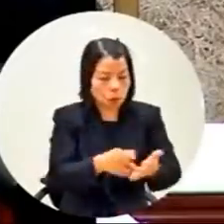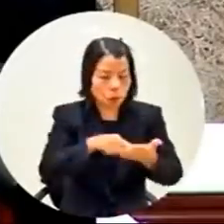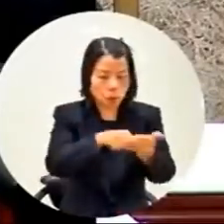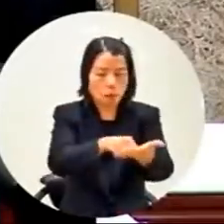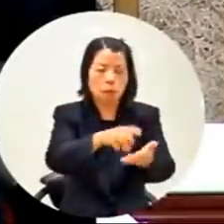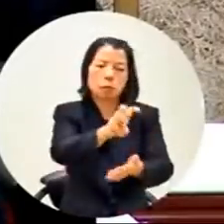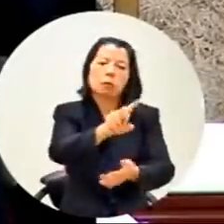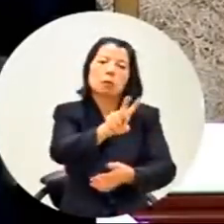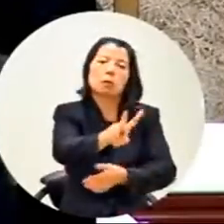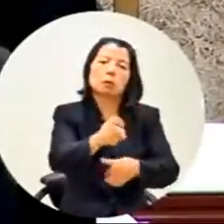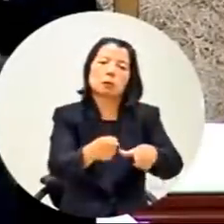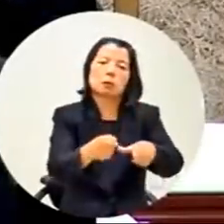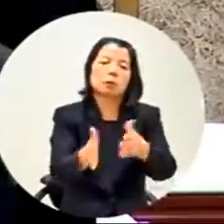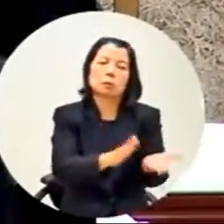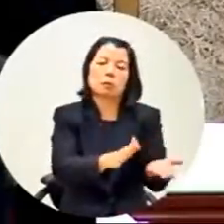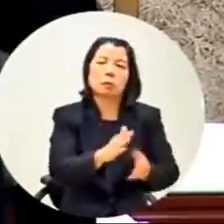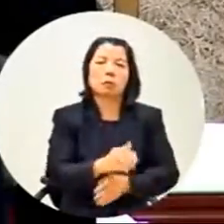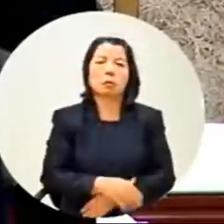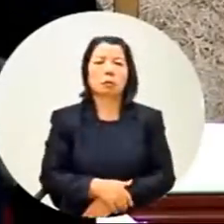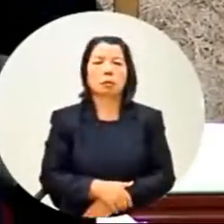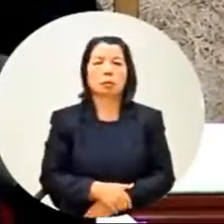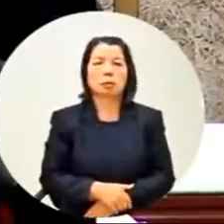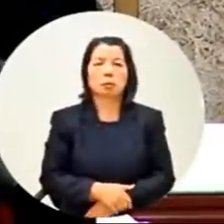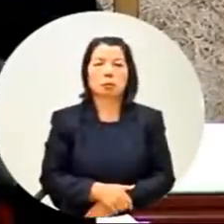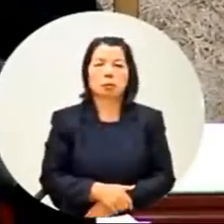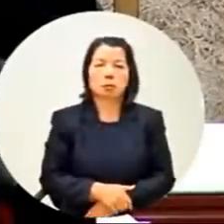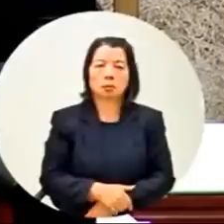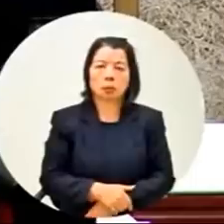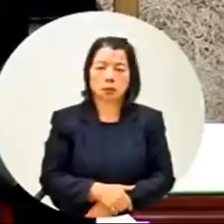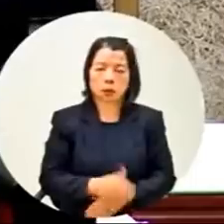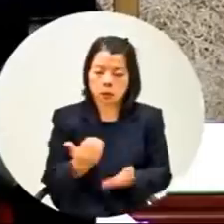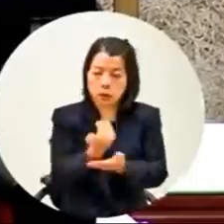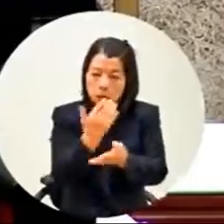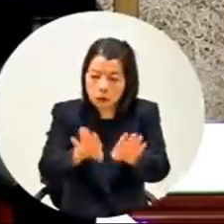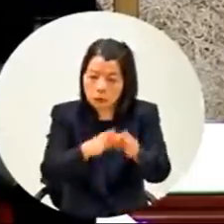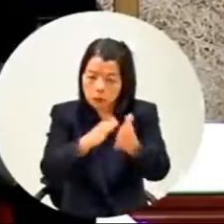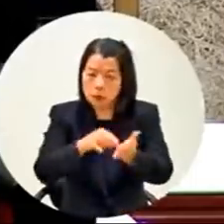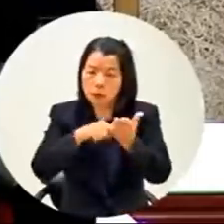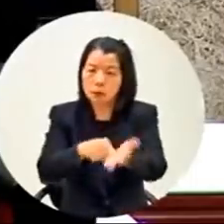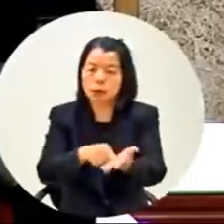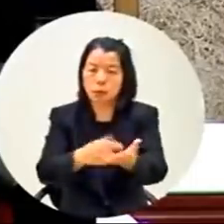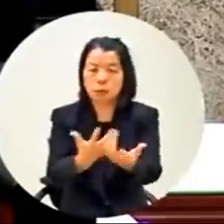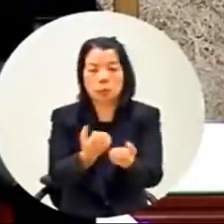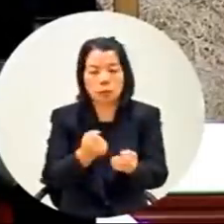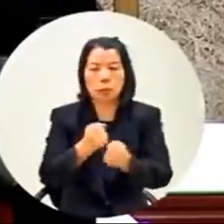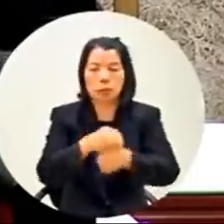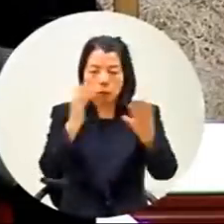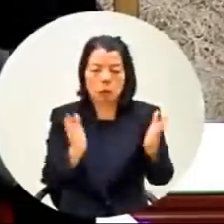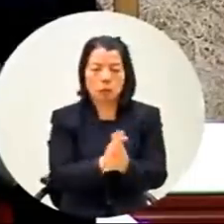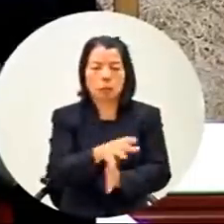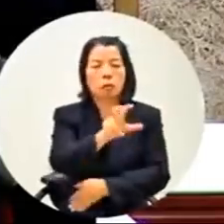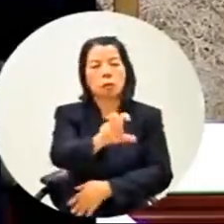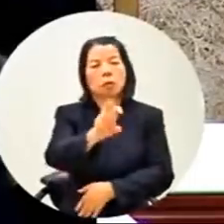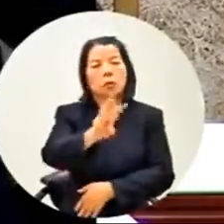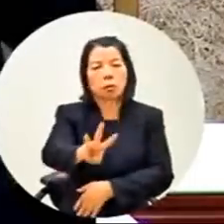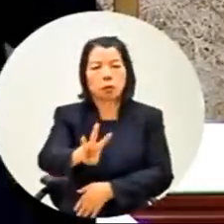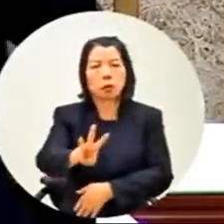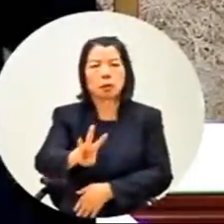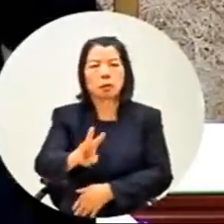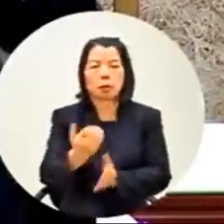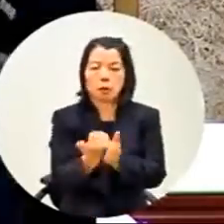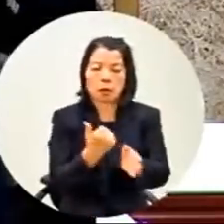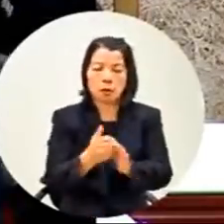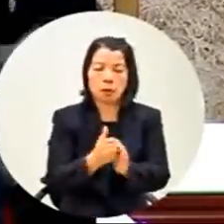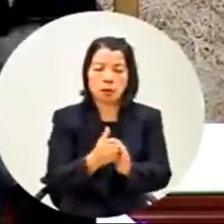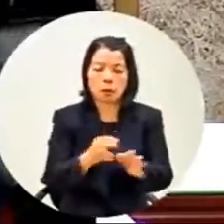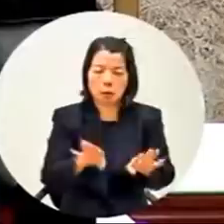顷。 这个一开始他们是提了多少公顷的开发？ 我们接到的是全部73。 没有，一开始唐总是提